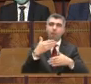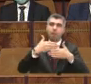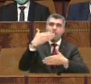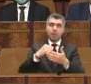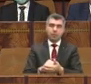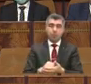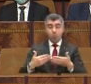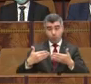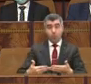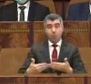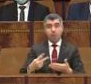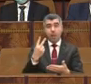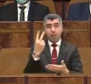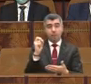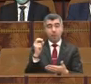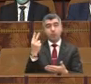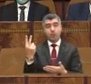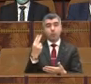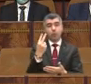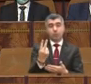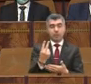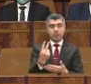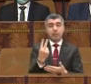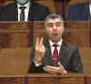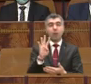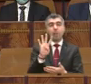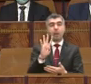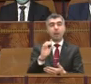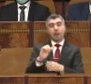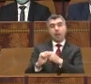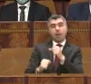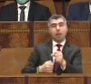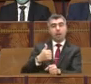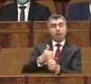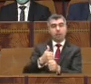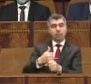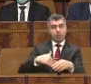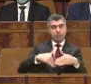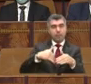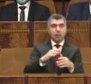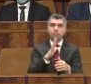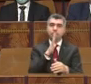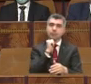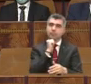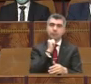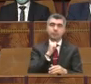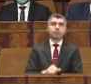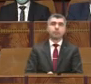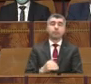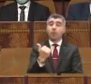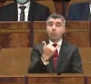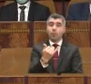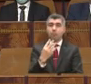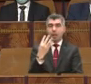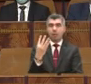في 2022 يعني 42 عام وباقي هذا الخط ما تنجز، اللي هو كيهم أربعة